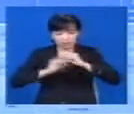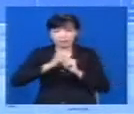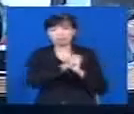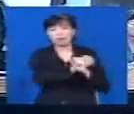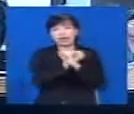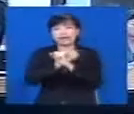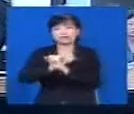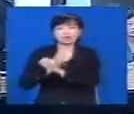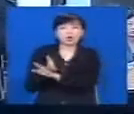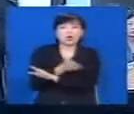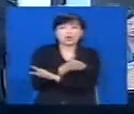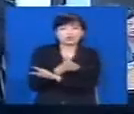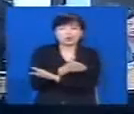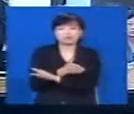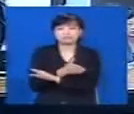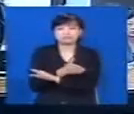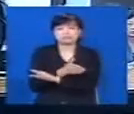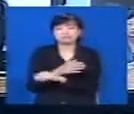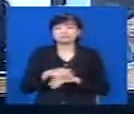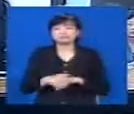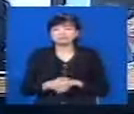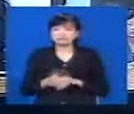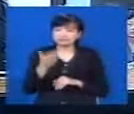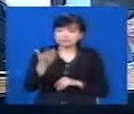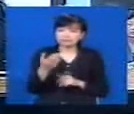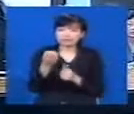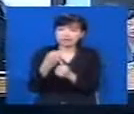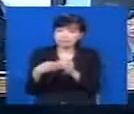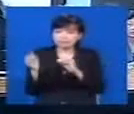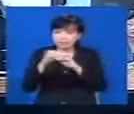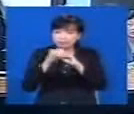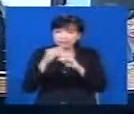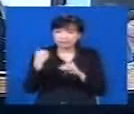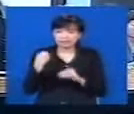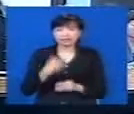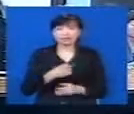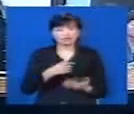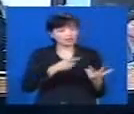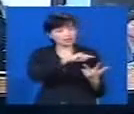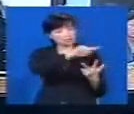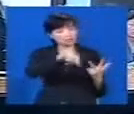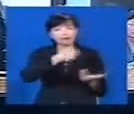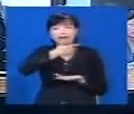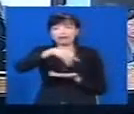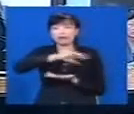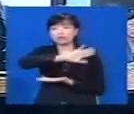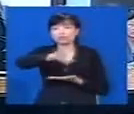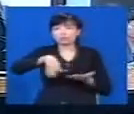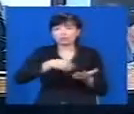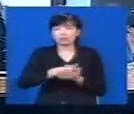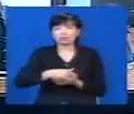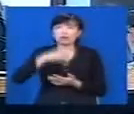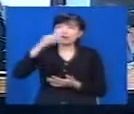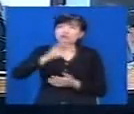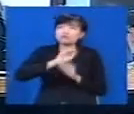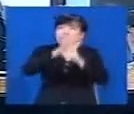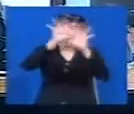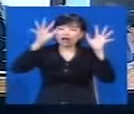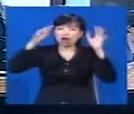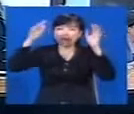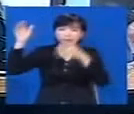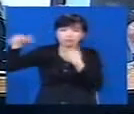ครับสุดท้ายท่านสุพจน์จะมีอะไรเสริมไหมฮะ ผมเรียนเสริมนี้ครับว่าที่เล่ามาทั้งหมดนะครับ ครับ สถานการณ์ตั้งแต่บนฟ้าพายุฝน